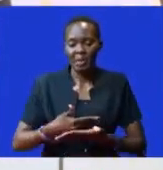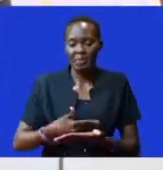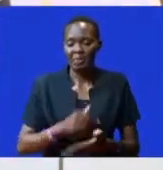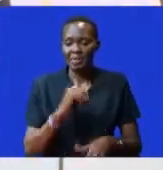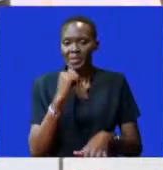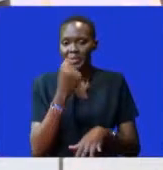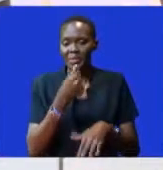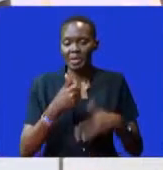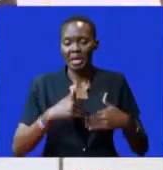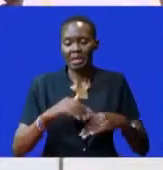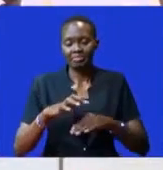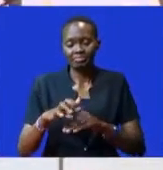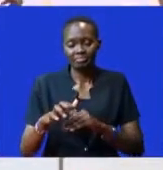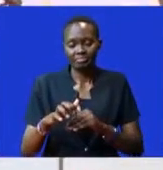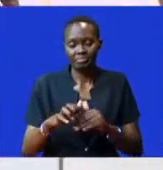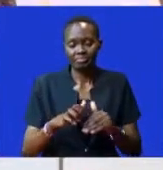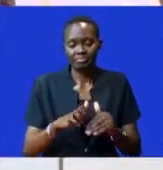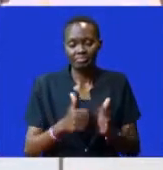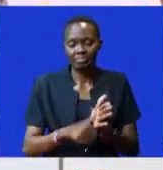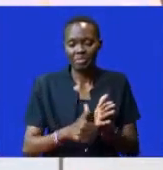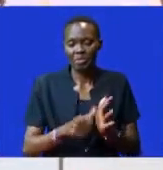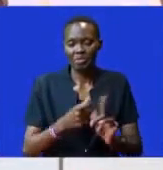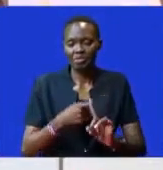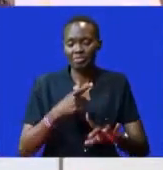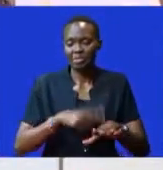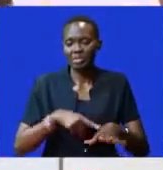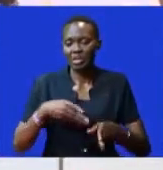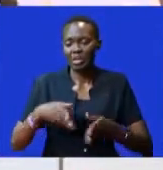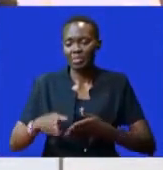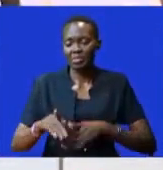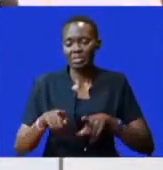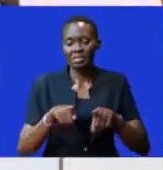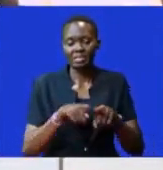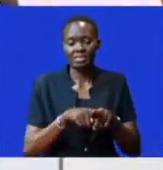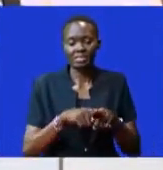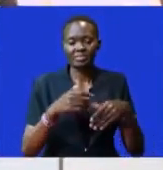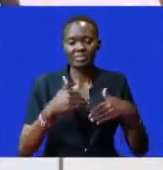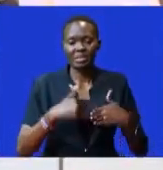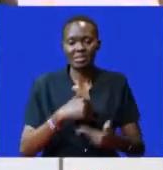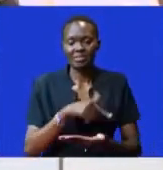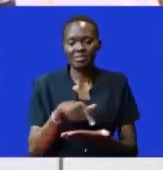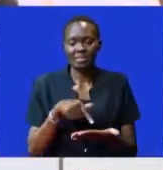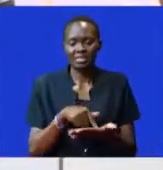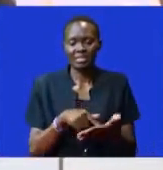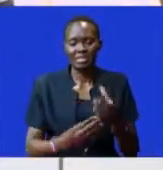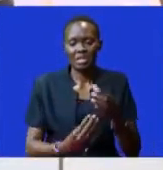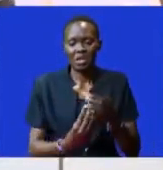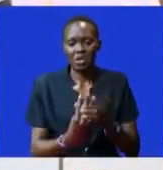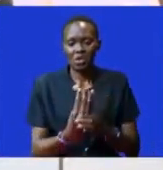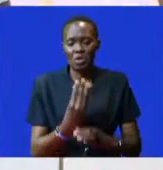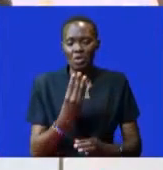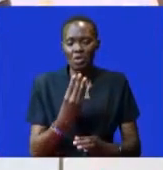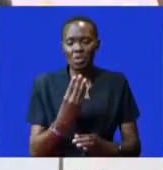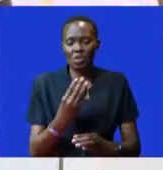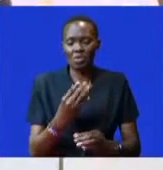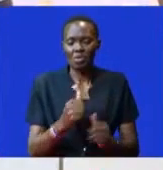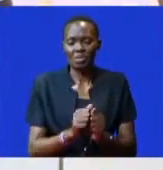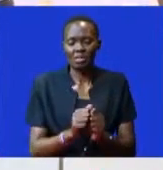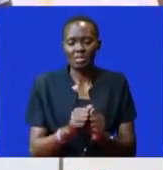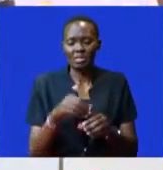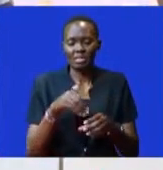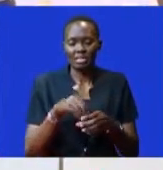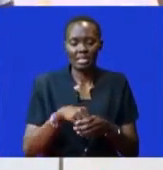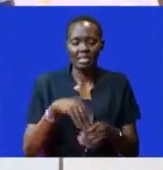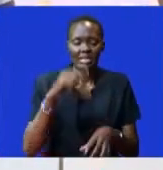bende osebedo kod chandruok noero nyaka ne nyuole, ka bende entie koda gino ero ma dhombogo luongo ni growth, ma bende entiere wiye, ma bende